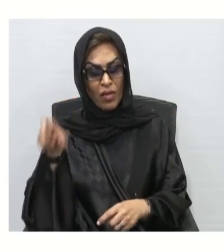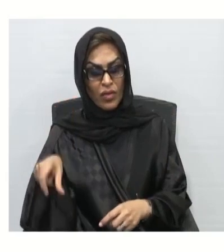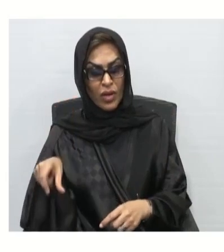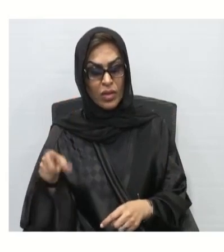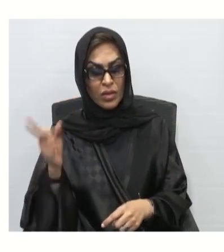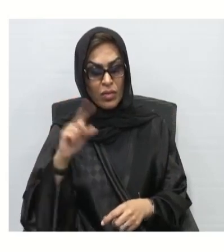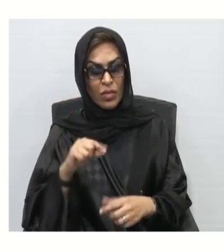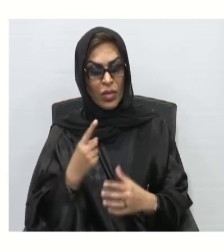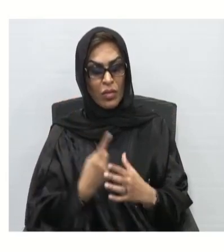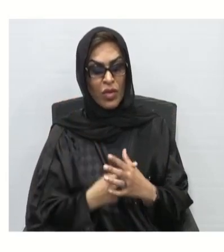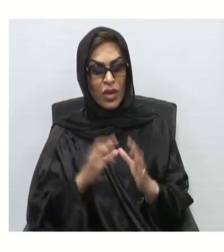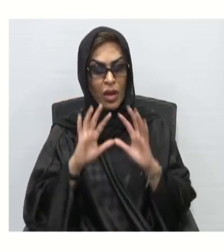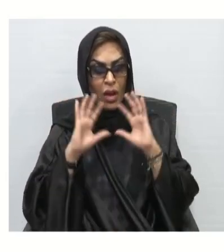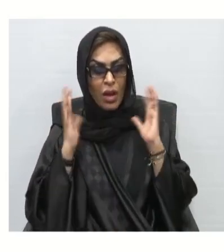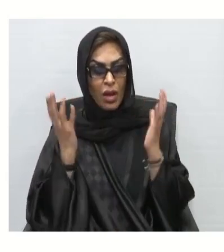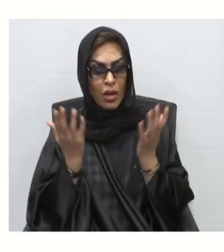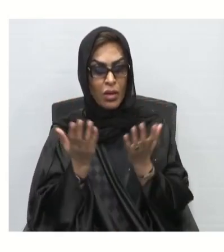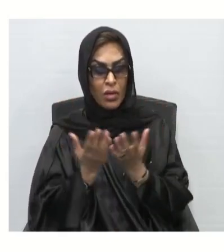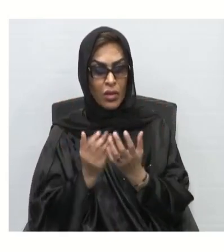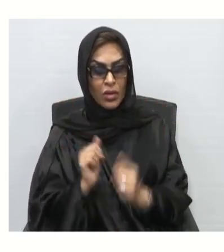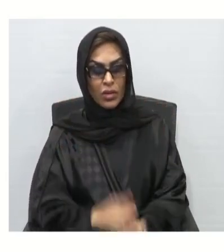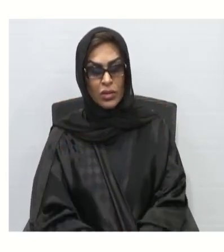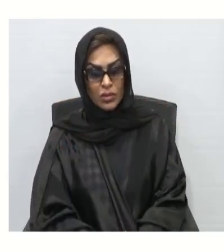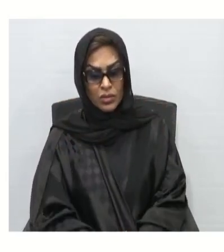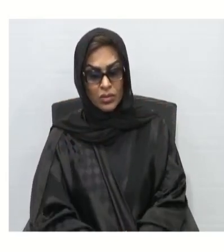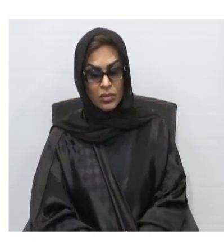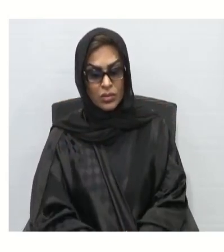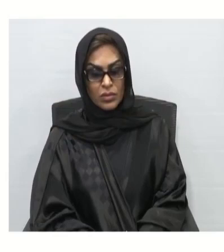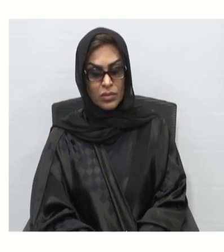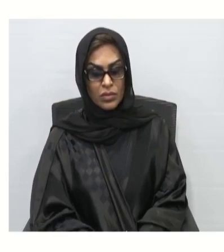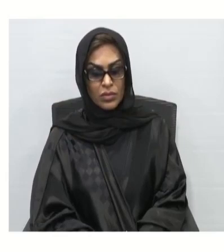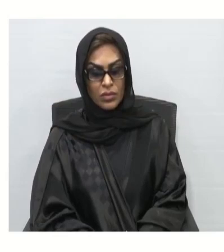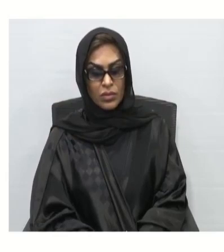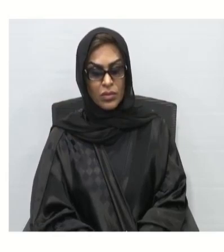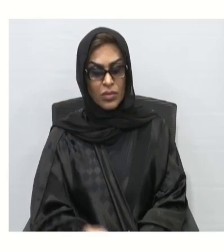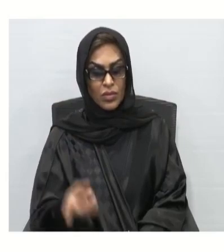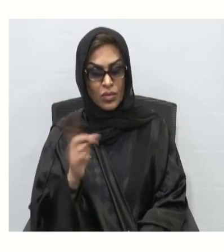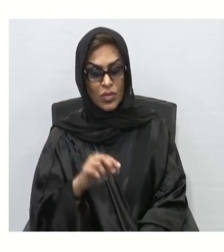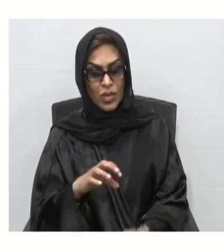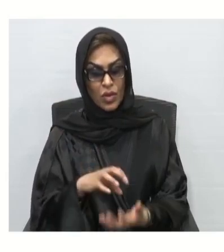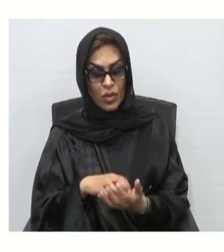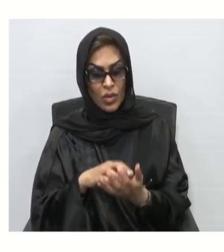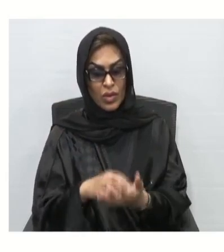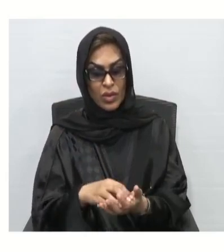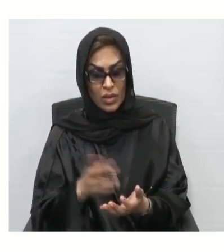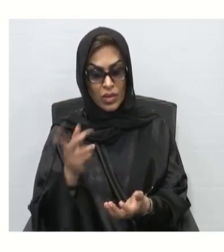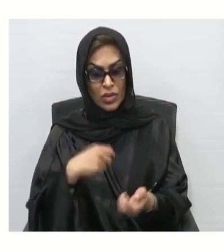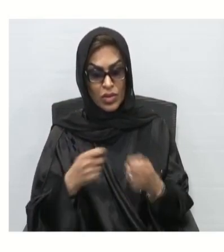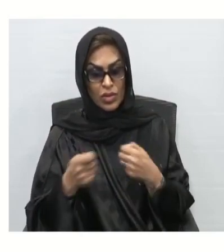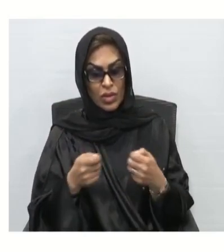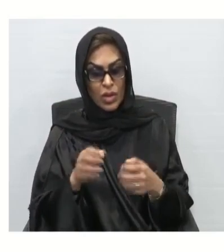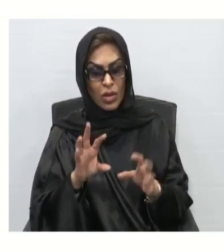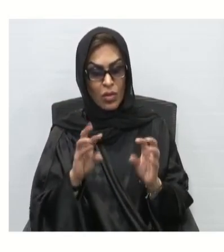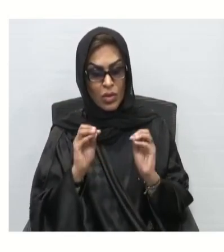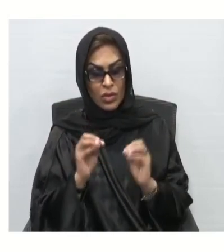بدون قيود الحواجز الجغرافيه قد تحدث ذلك الى ان اصبحت تستخدم لتبادل